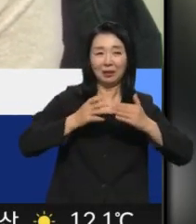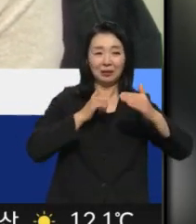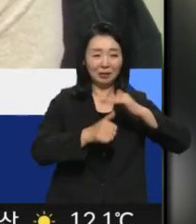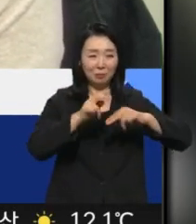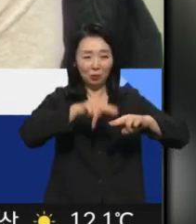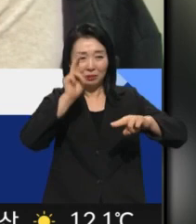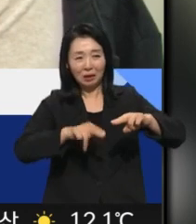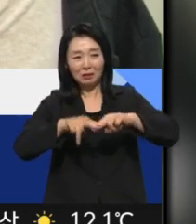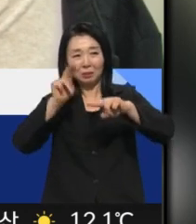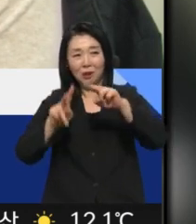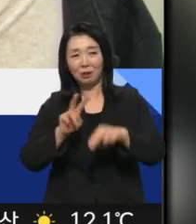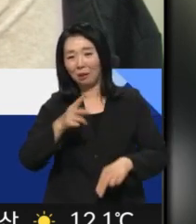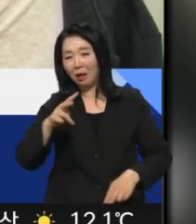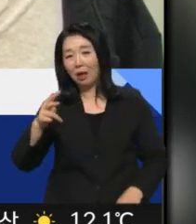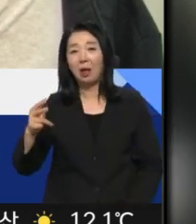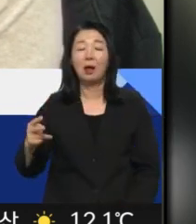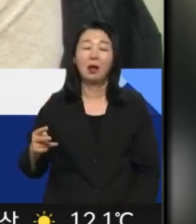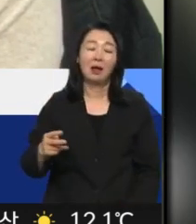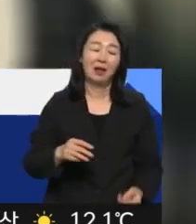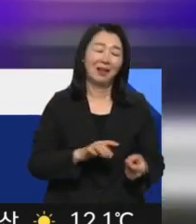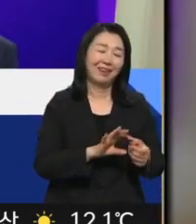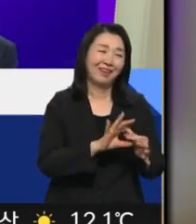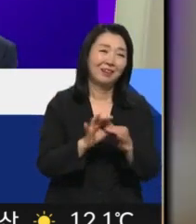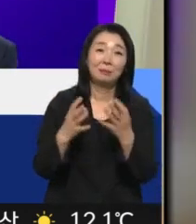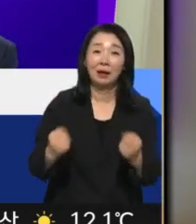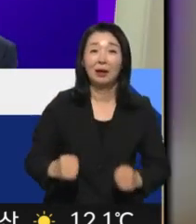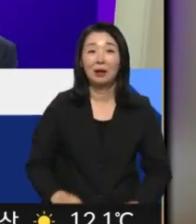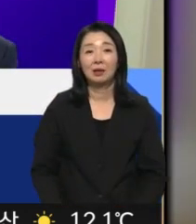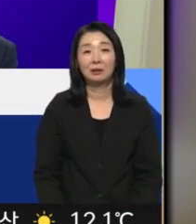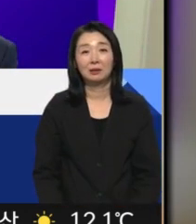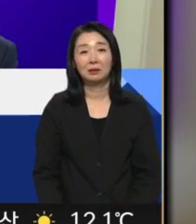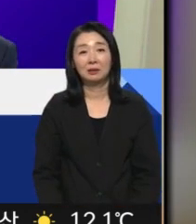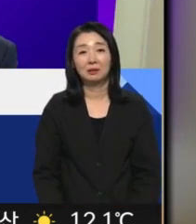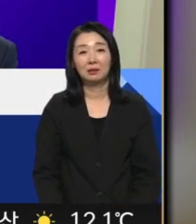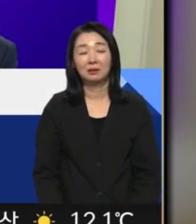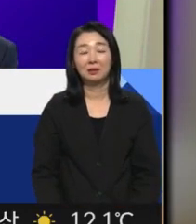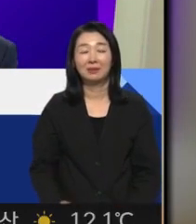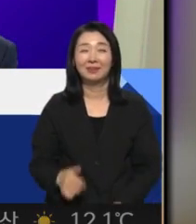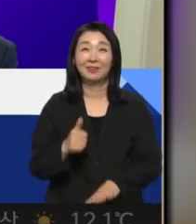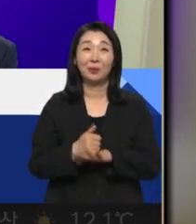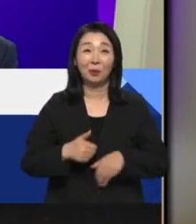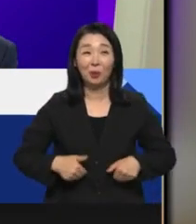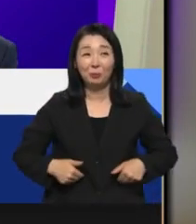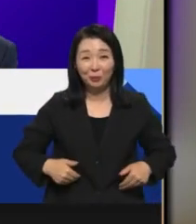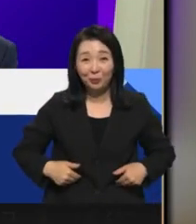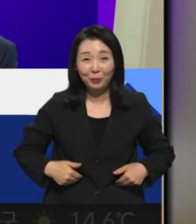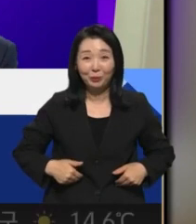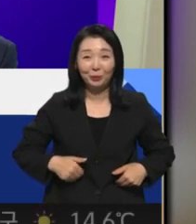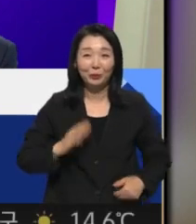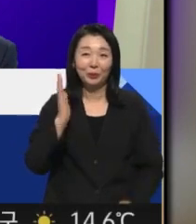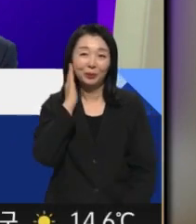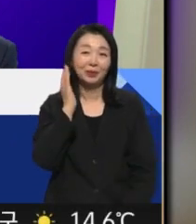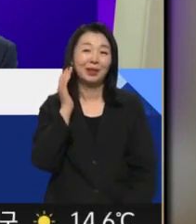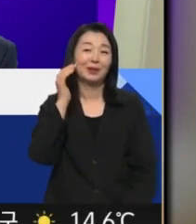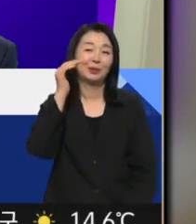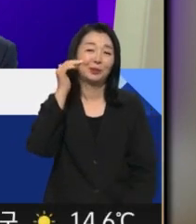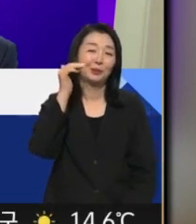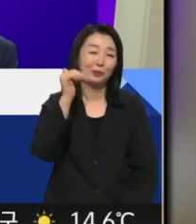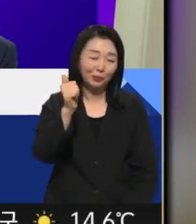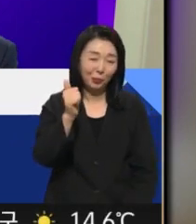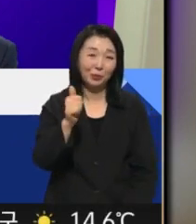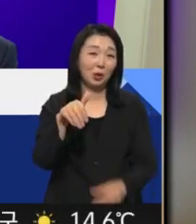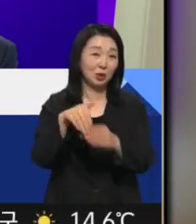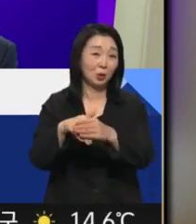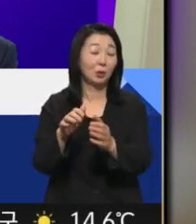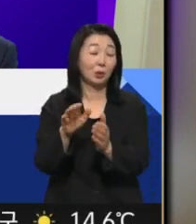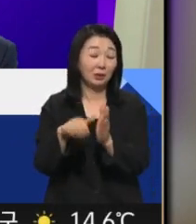뭐 바꾸고 워낙 연대를 많이 해서요. 네. 결과를 내야 했던 대선 당시하고요. 네. 전당대회에서 대표로